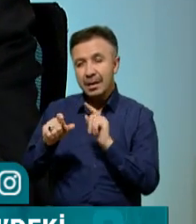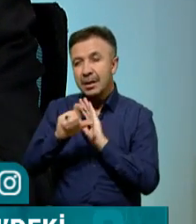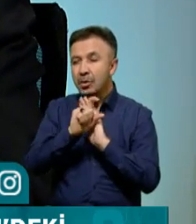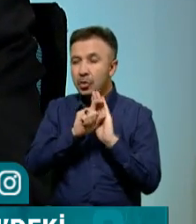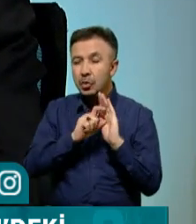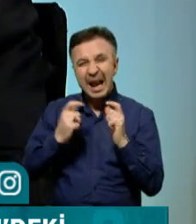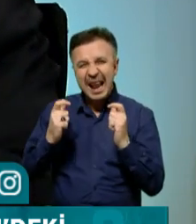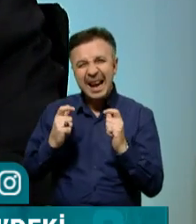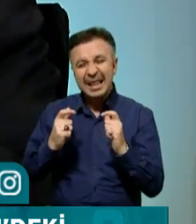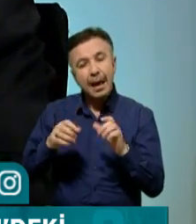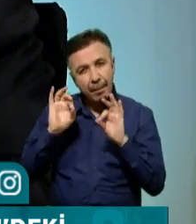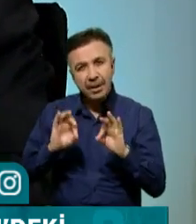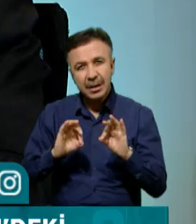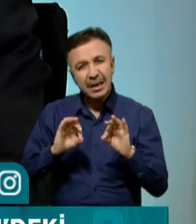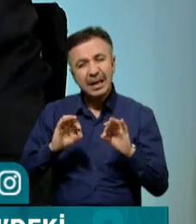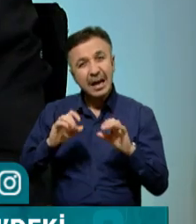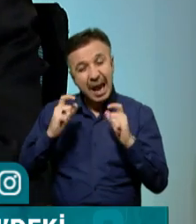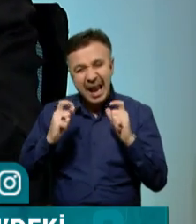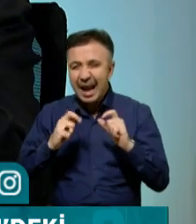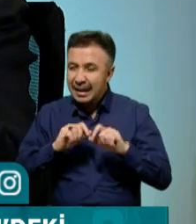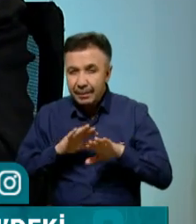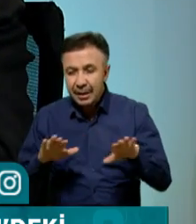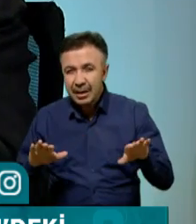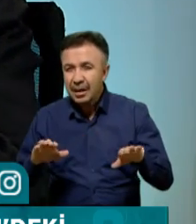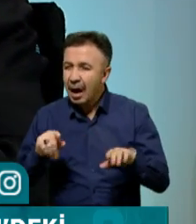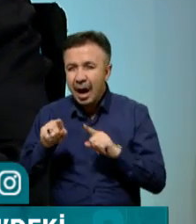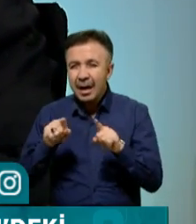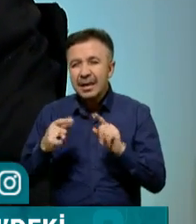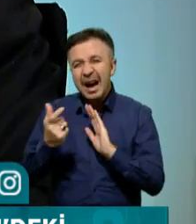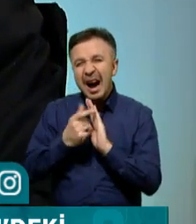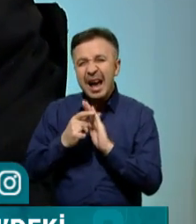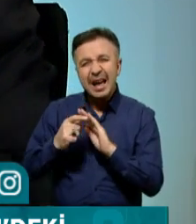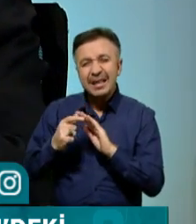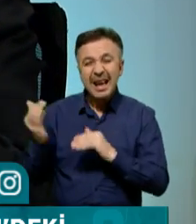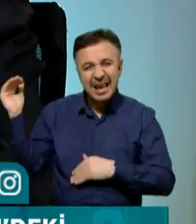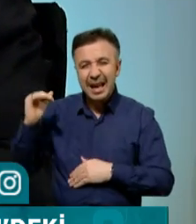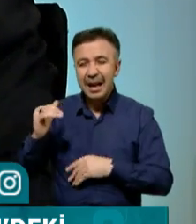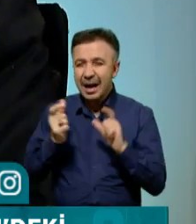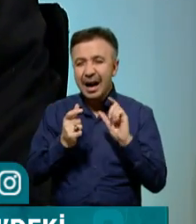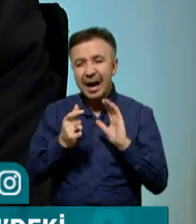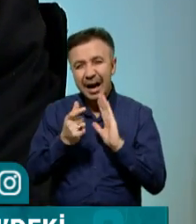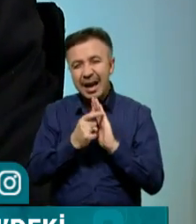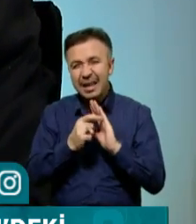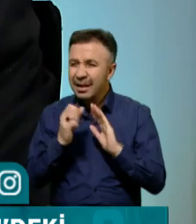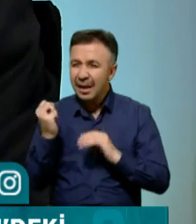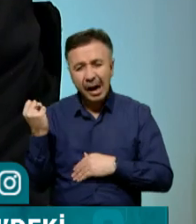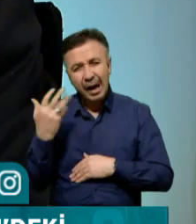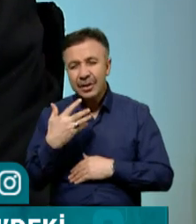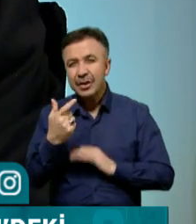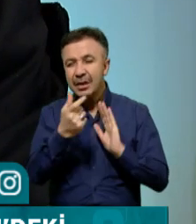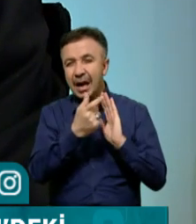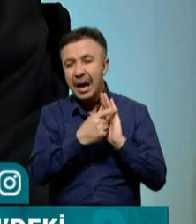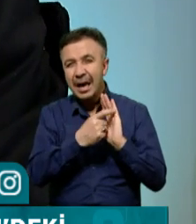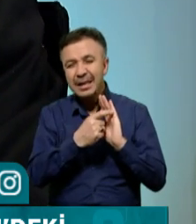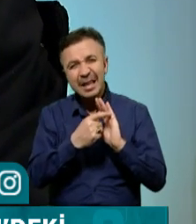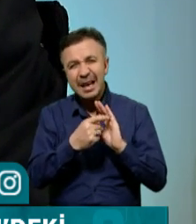başlayacak, nerede bitecek, hangi ayet, gelen ayet, hangi surenin kaçıncı ayeti olacak ve neresine konacak, bütün bunları